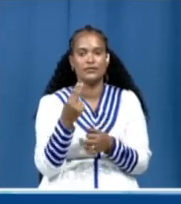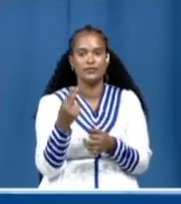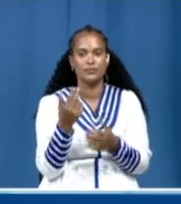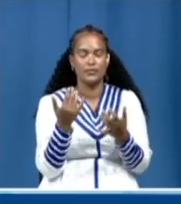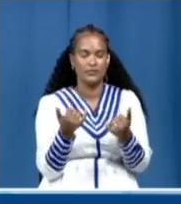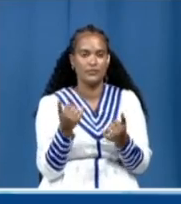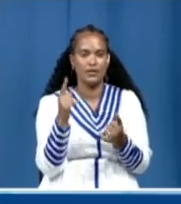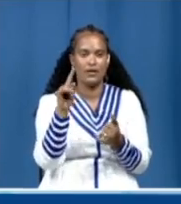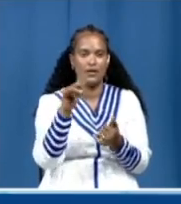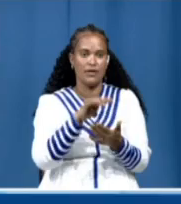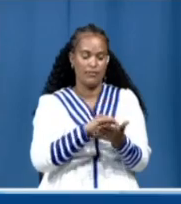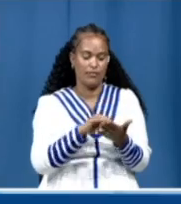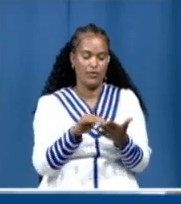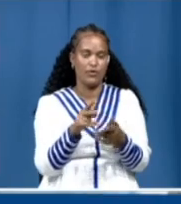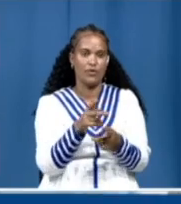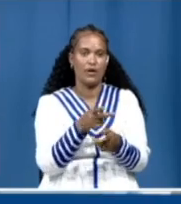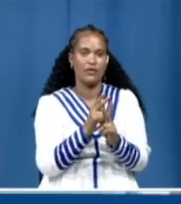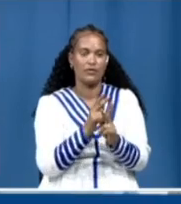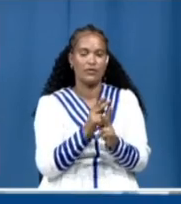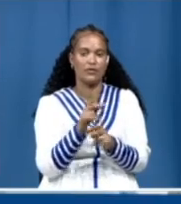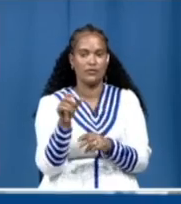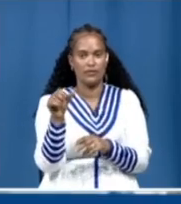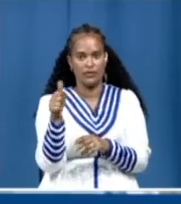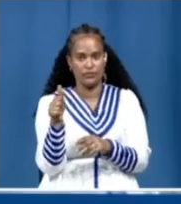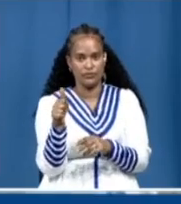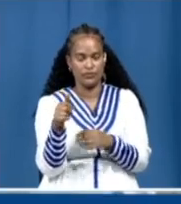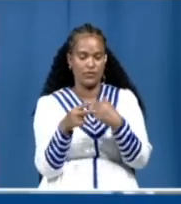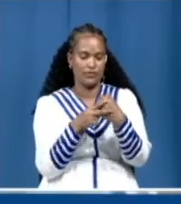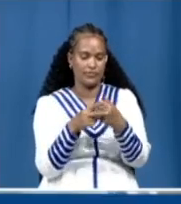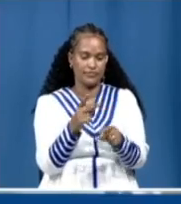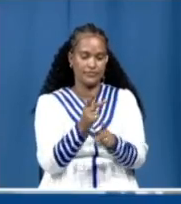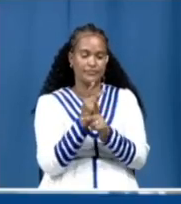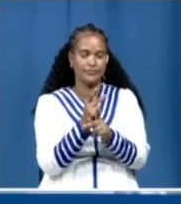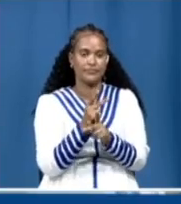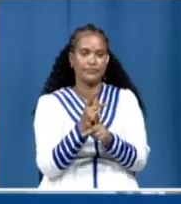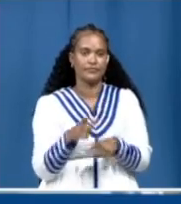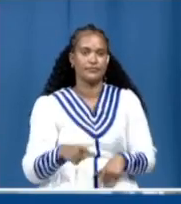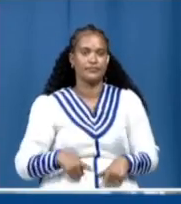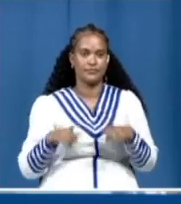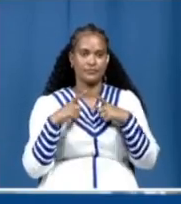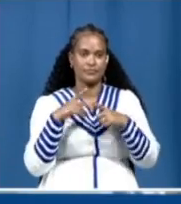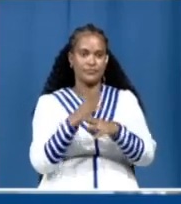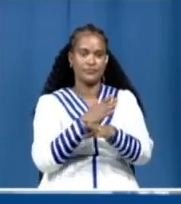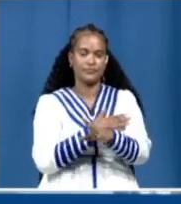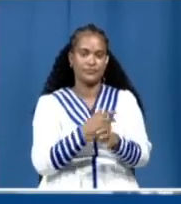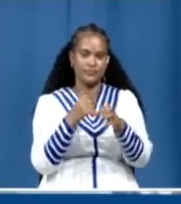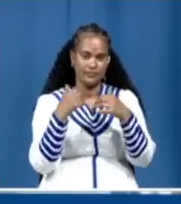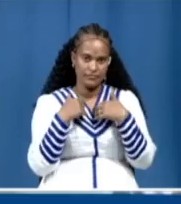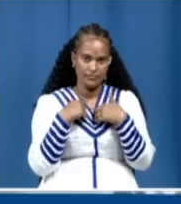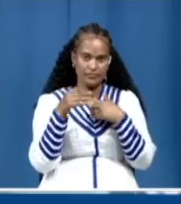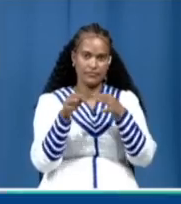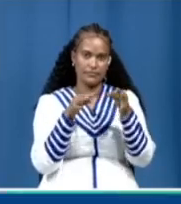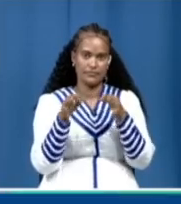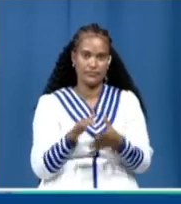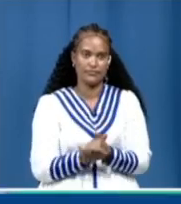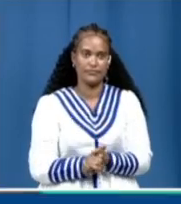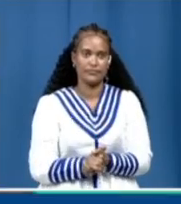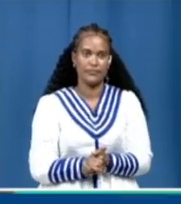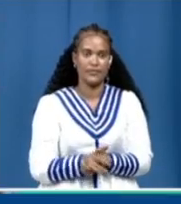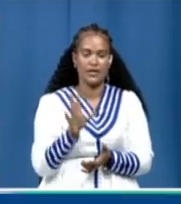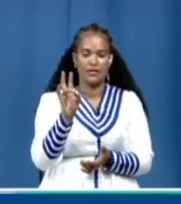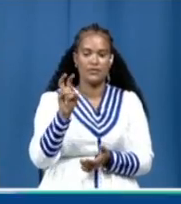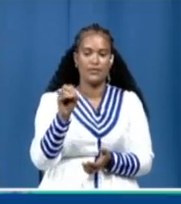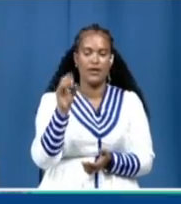ሕዚ ናብ 1 ሚልዮን ከባቢ የጠይቀ ዘለኹ። ካልኦት እውን ዓቂሮምን ተለቂሖምን መነባብሮኦም ከመሐሽ ከም ዘለዎም እዮም ዝገልፁ።